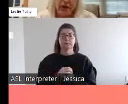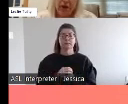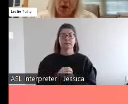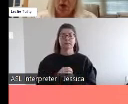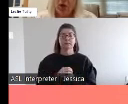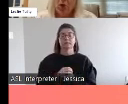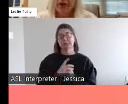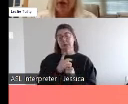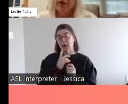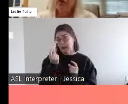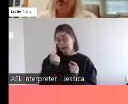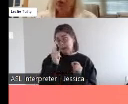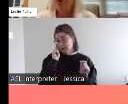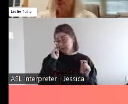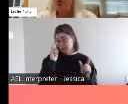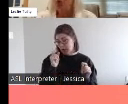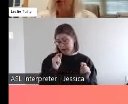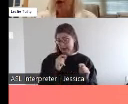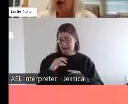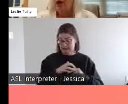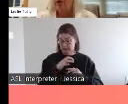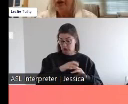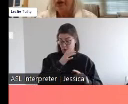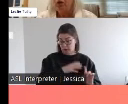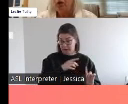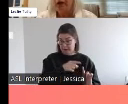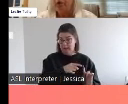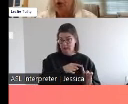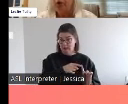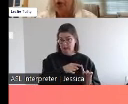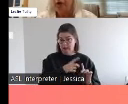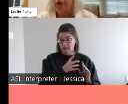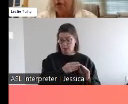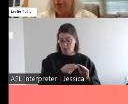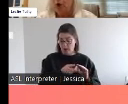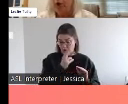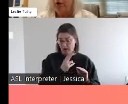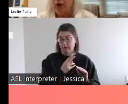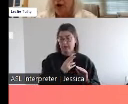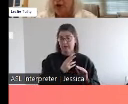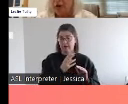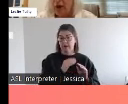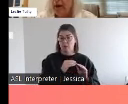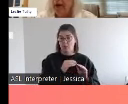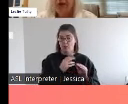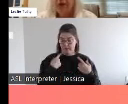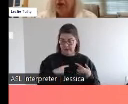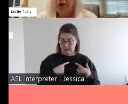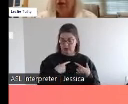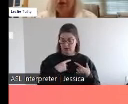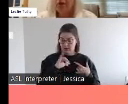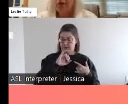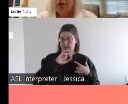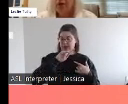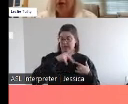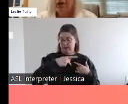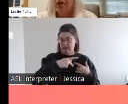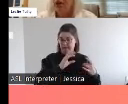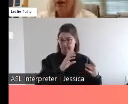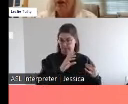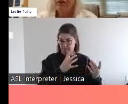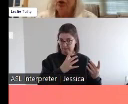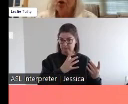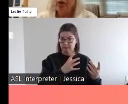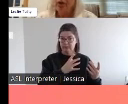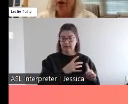Et ce qui était un peu surprenant, même si les femmes autochtones avaient fait rapport d'une violence conjugale physique et